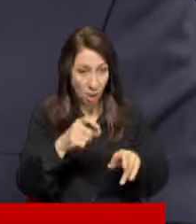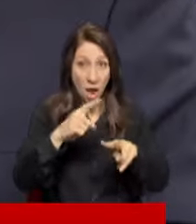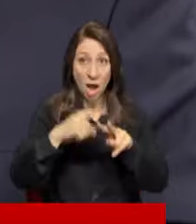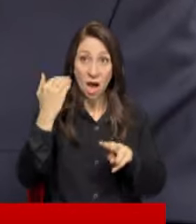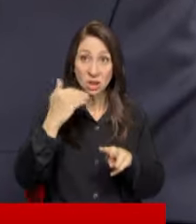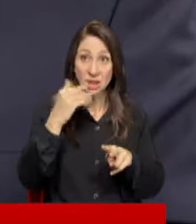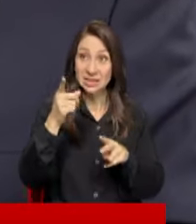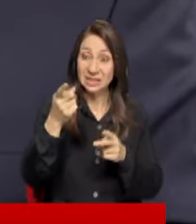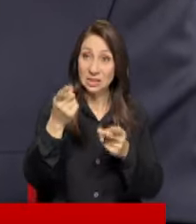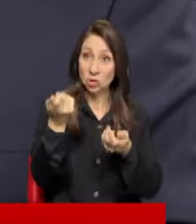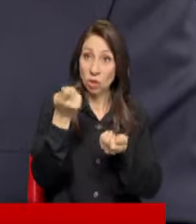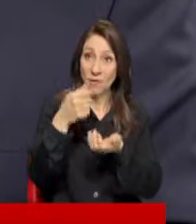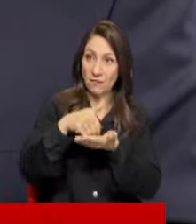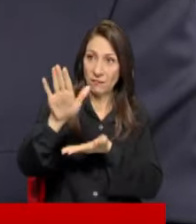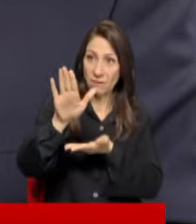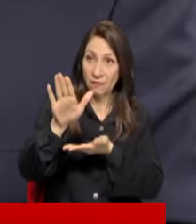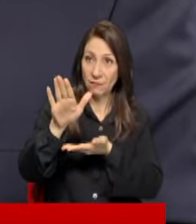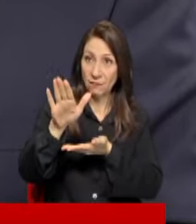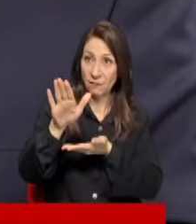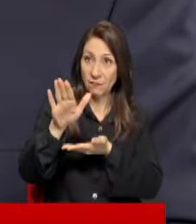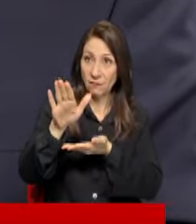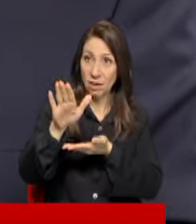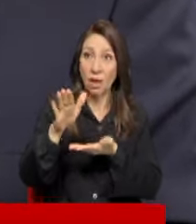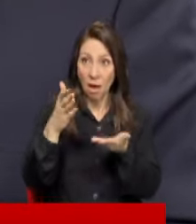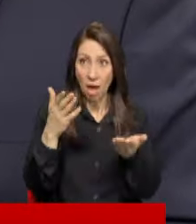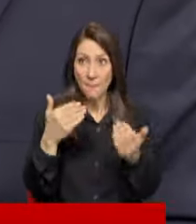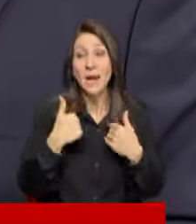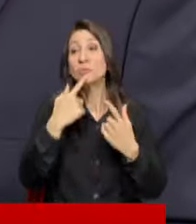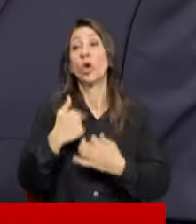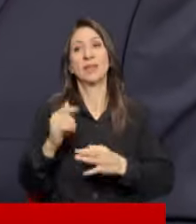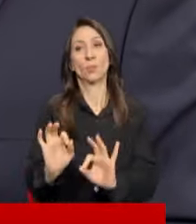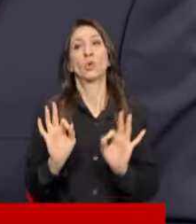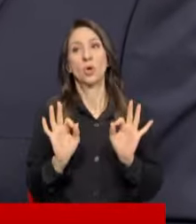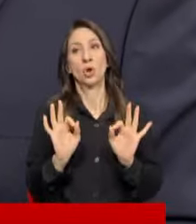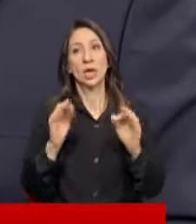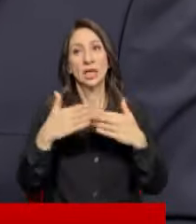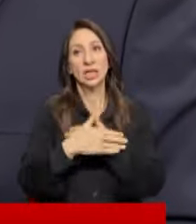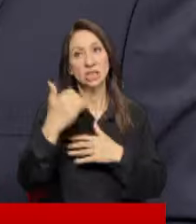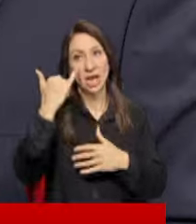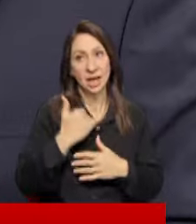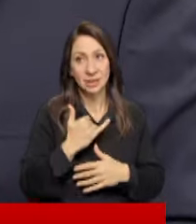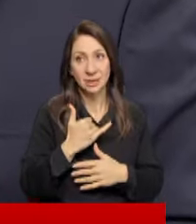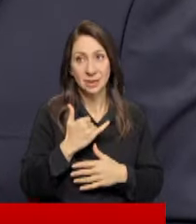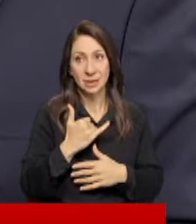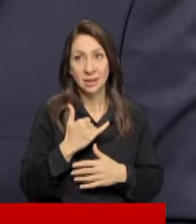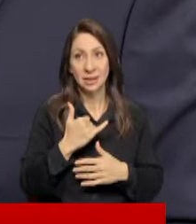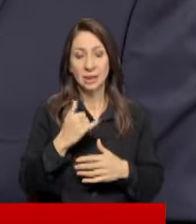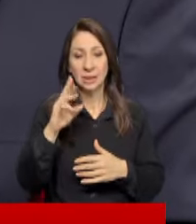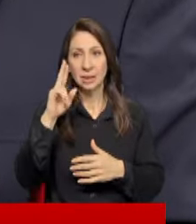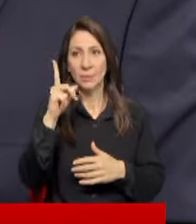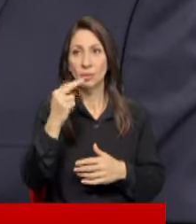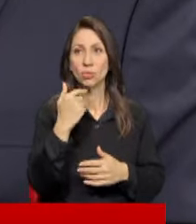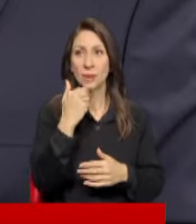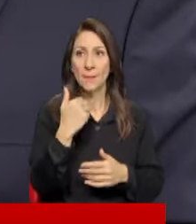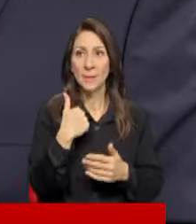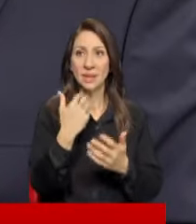Akşener de sizi attığınız bu tweet sebebiyle attı mı? Yani görevden bana söyledi bu. Gece bana tanımadığım bir